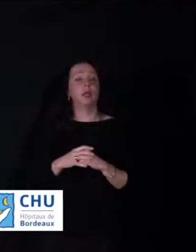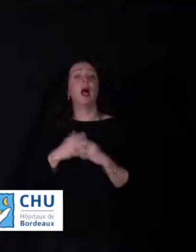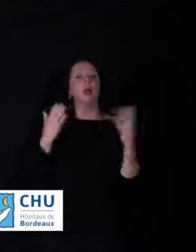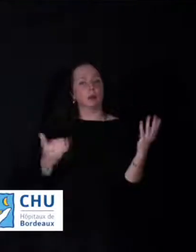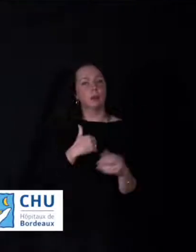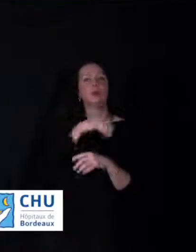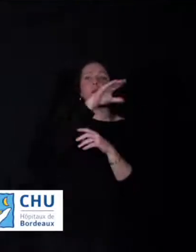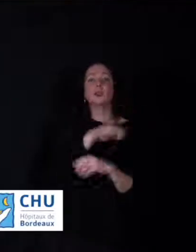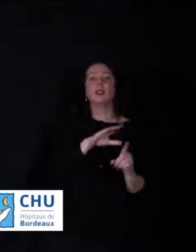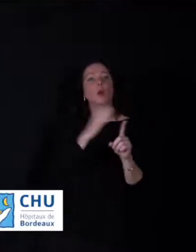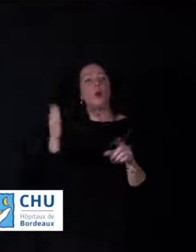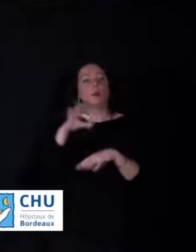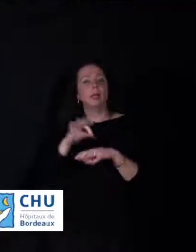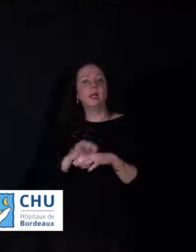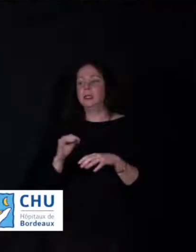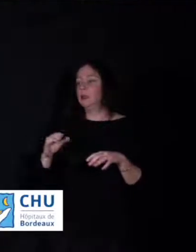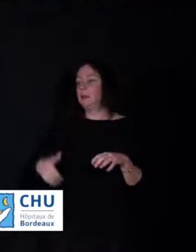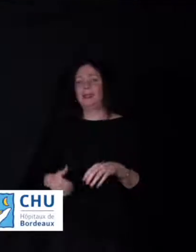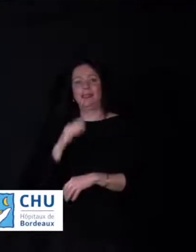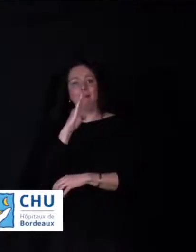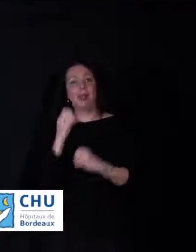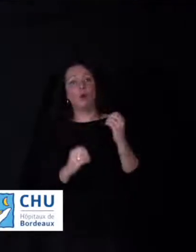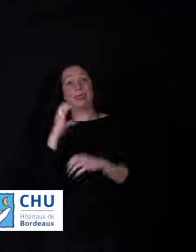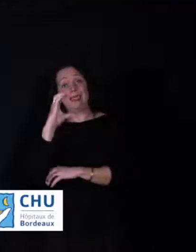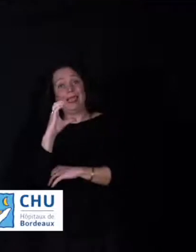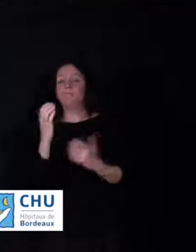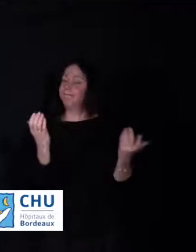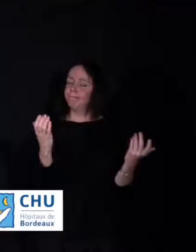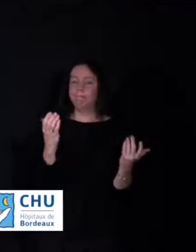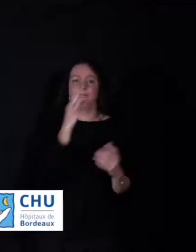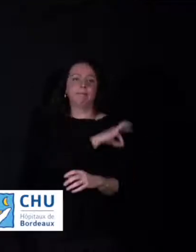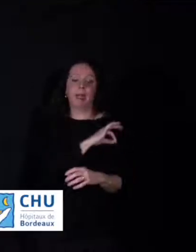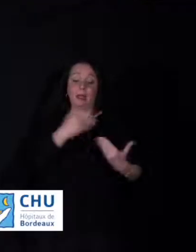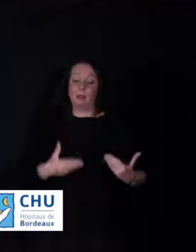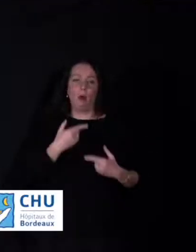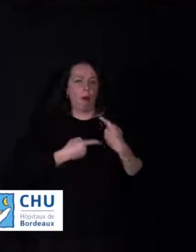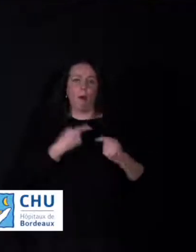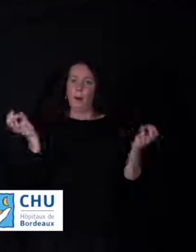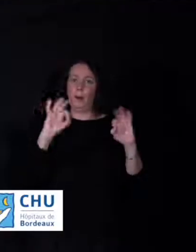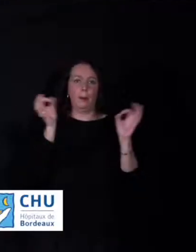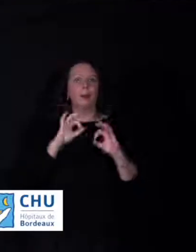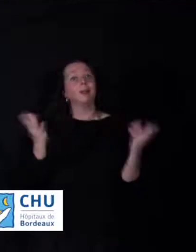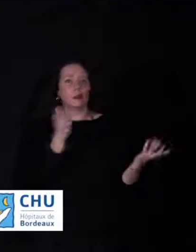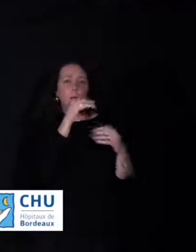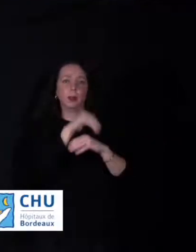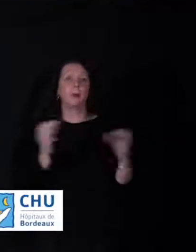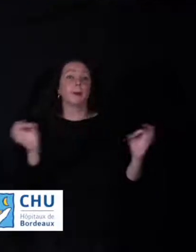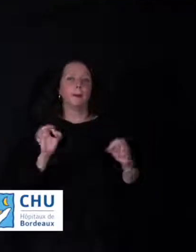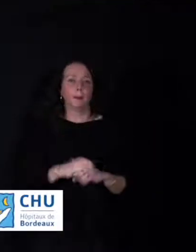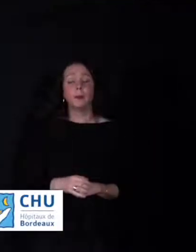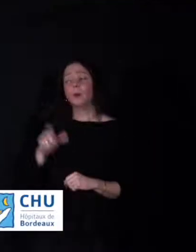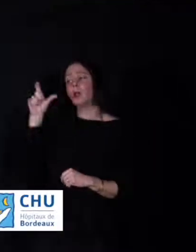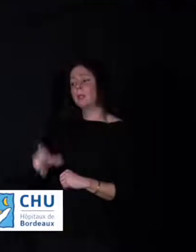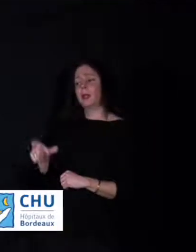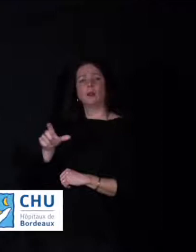l'hépatite B ou contre d'ailleurs l'hépatite C, pour laquelle il n'y a pas de vaccin à l'heure actuelle. Et donc là, je vais citer le professeur Tournier qui